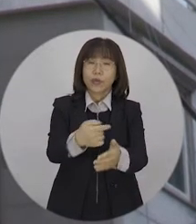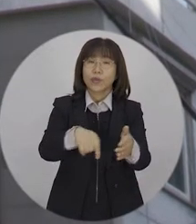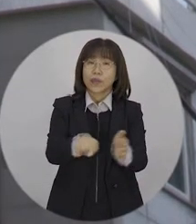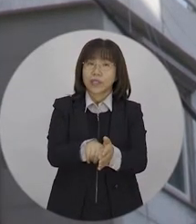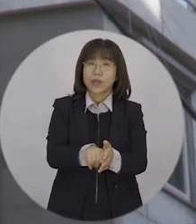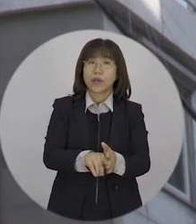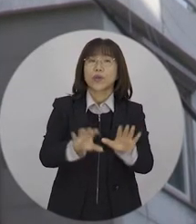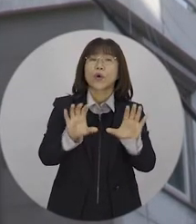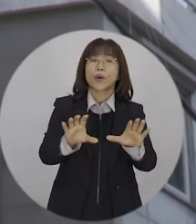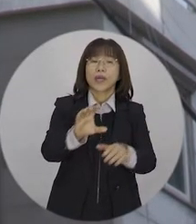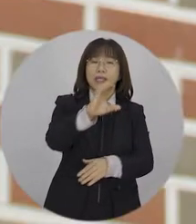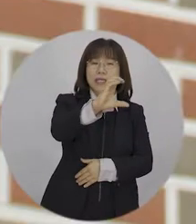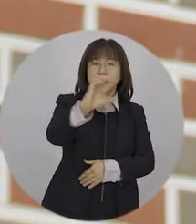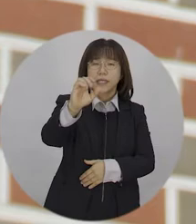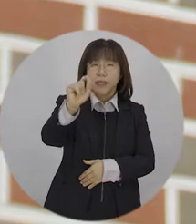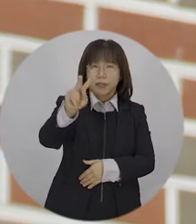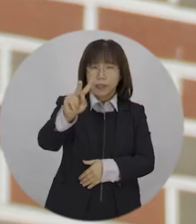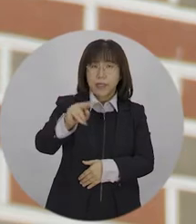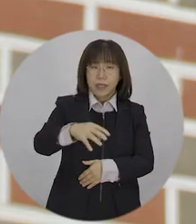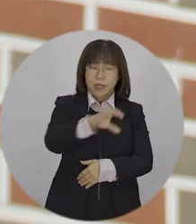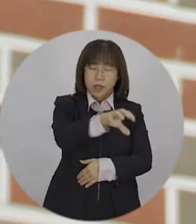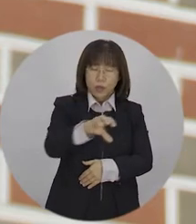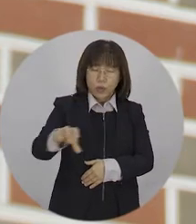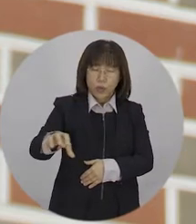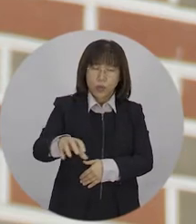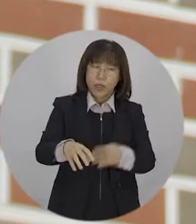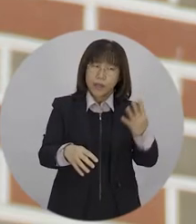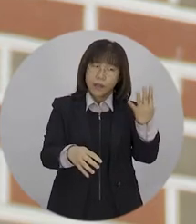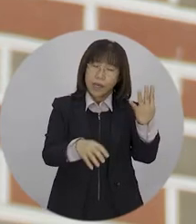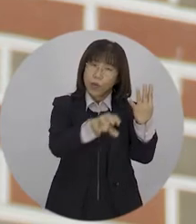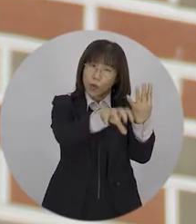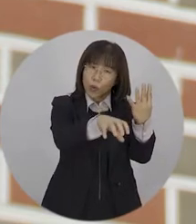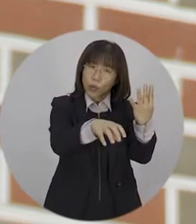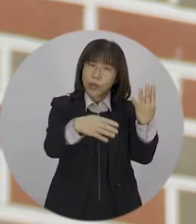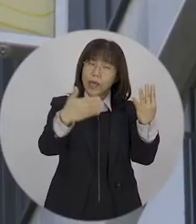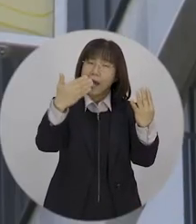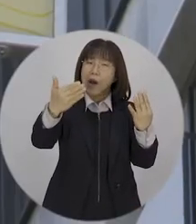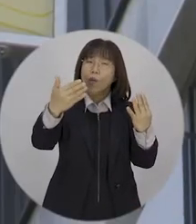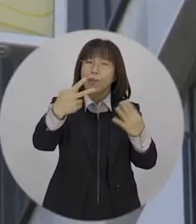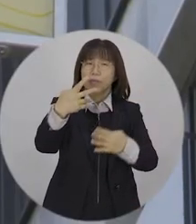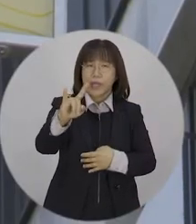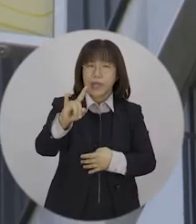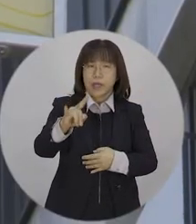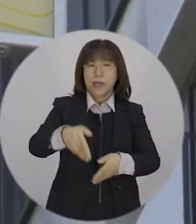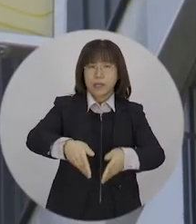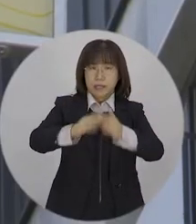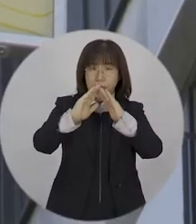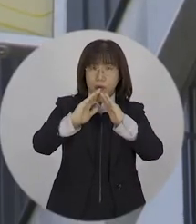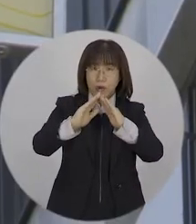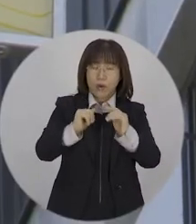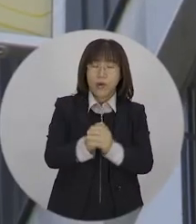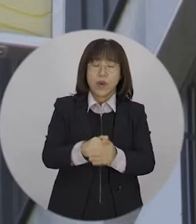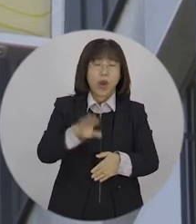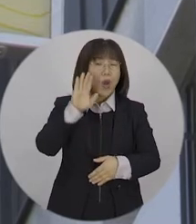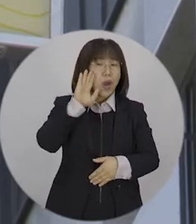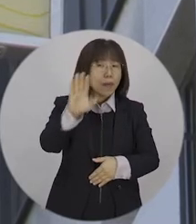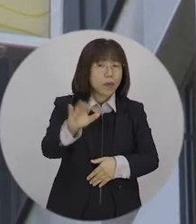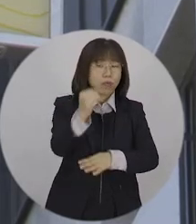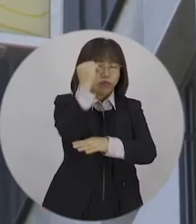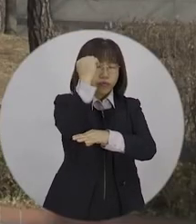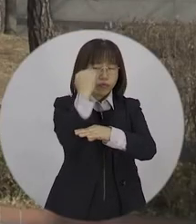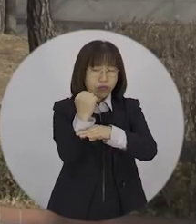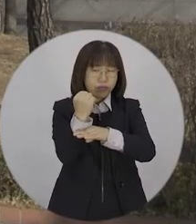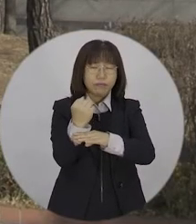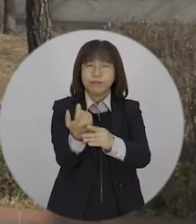외상도 cctv 카메라를 자 개소의 9대 를 신규 설치 합니다 또 너무 좋아 질 카메라 10대를